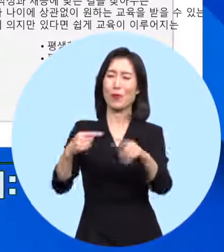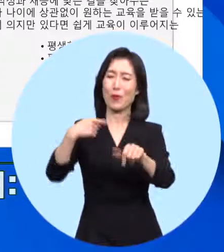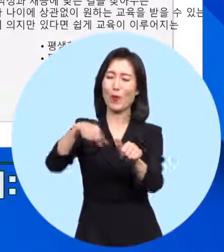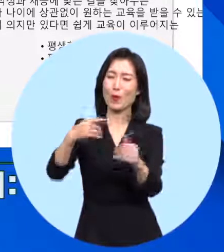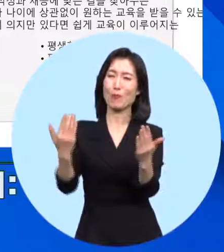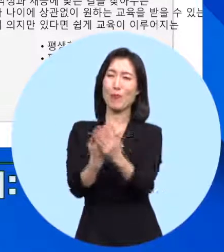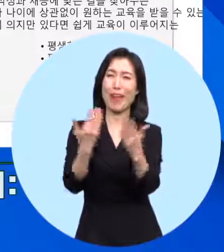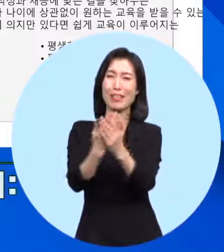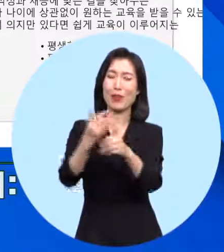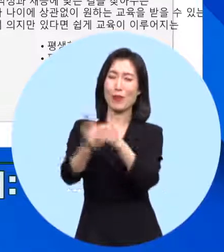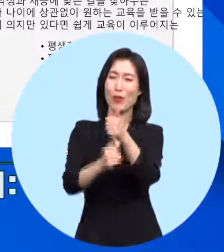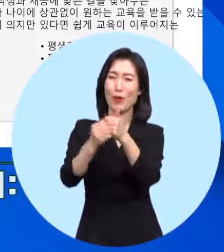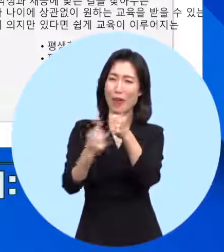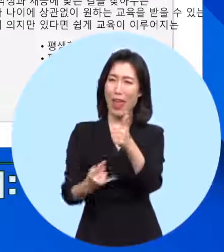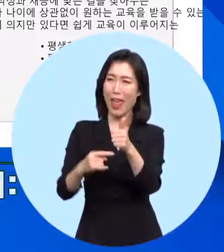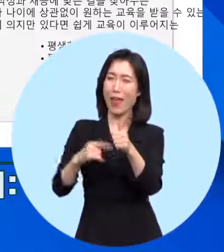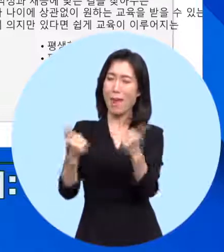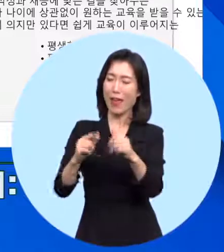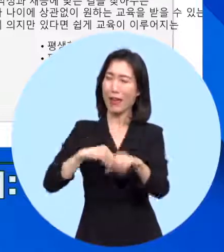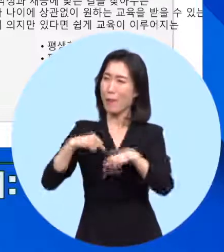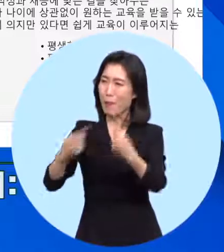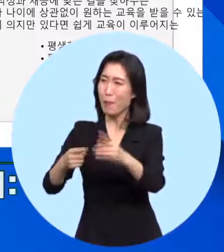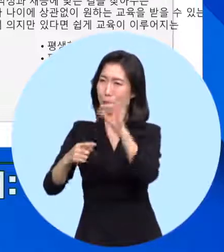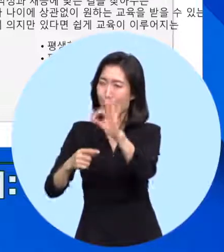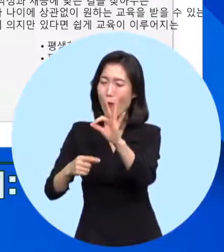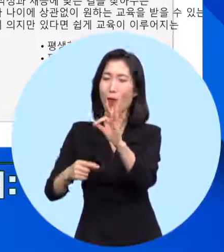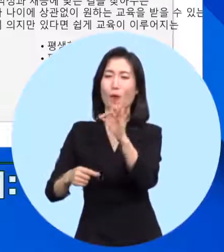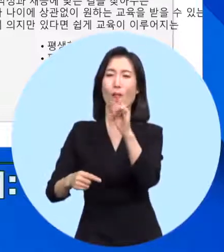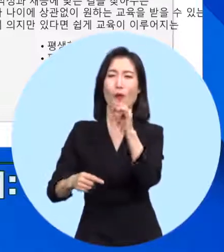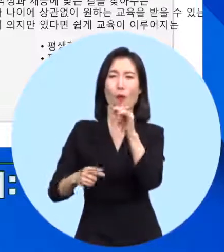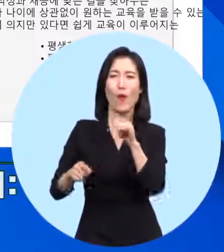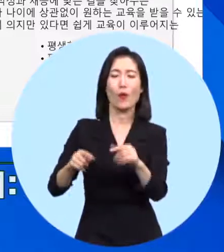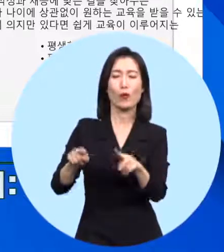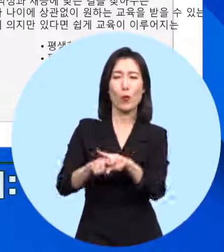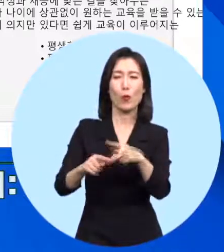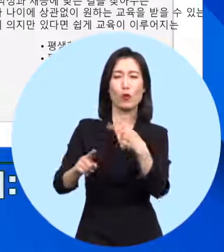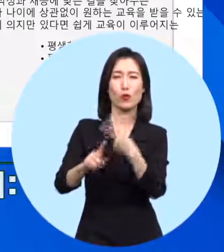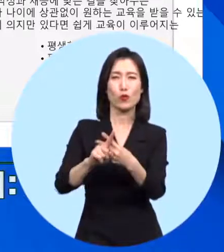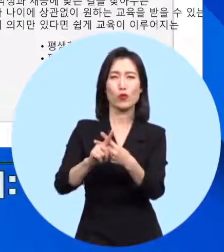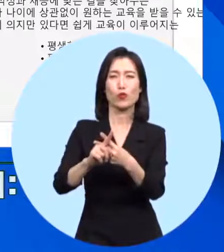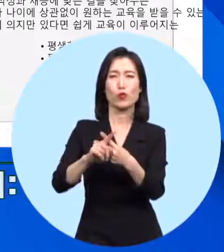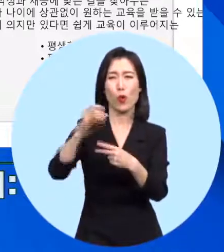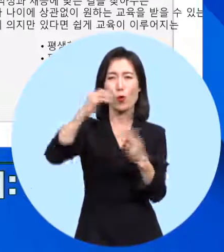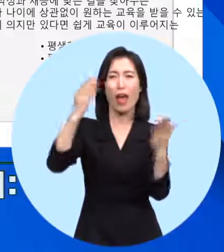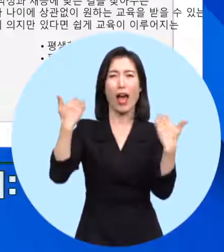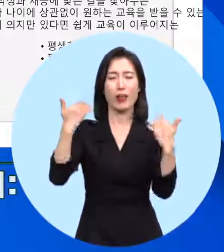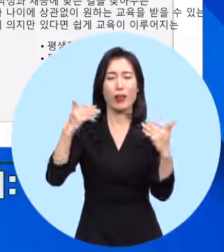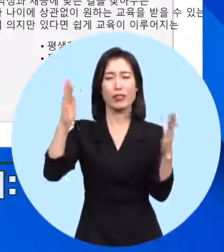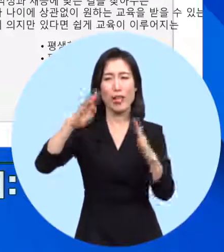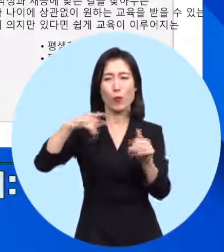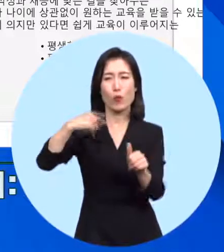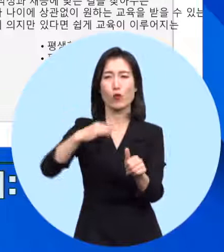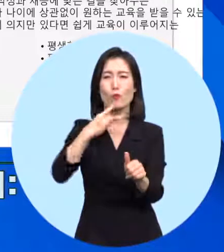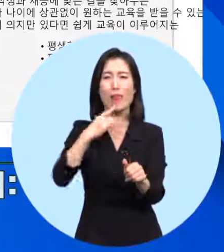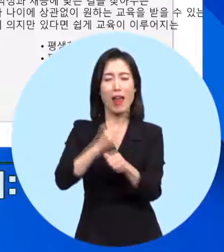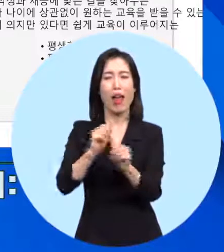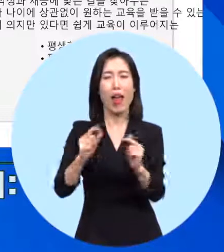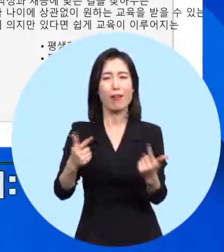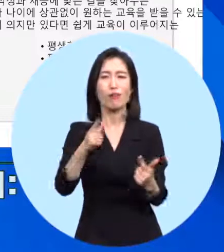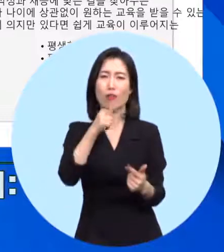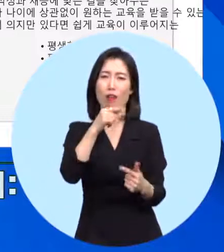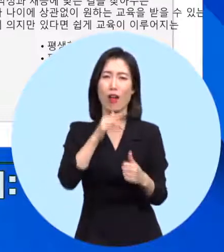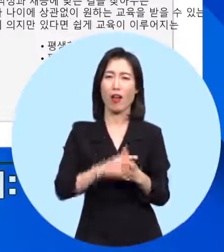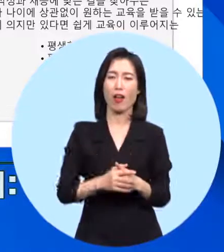교육발전협의회가 초중등교육 지원만 하는 게 아니구나. 송파쌤 이 자체가 보면은